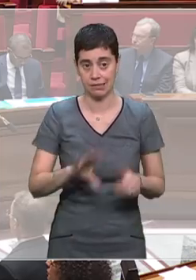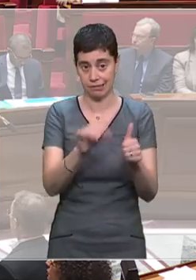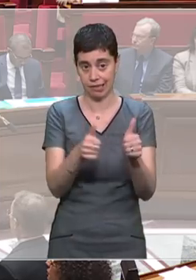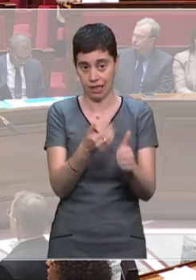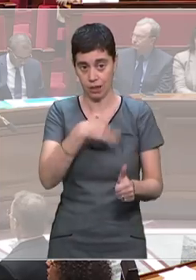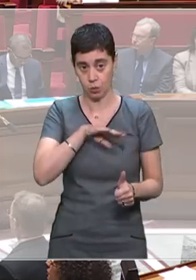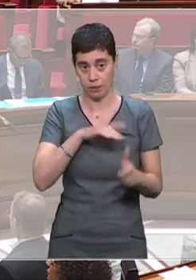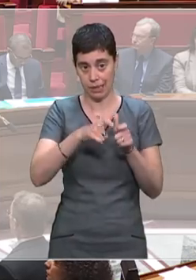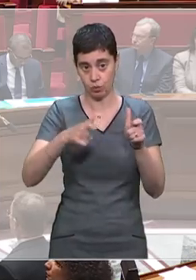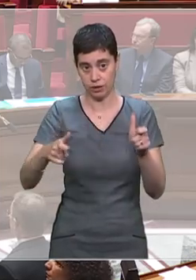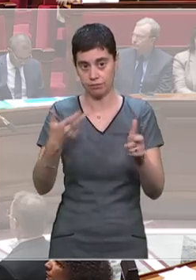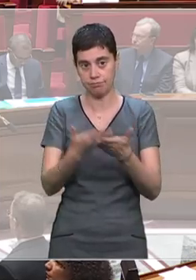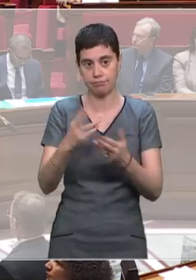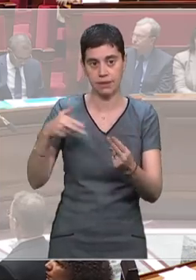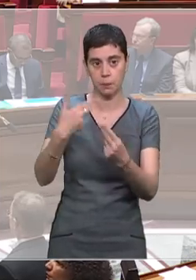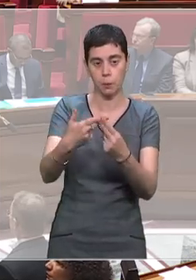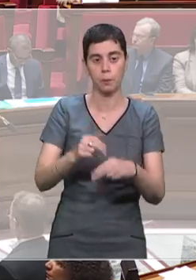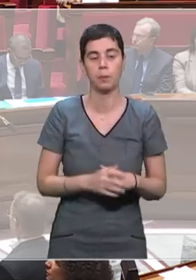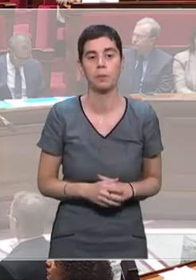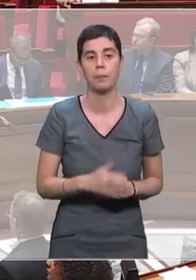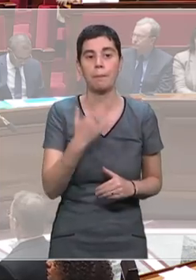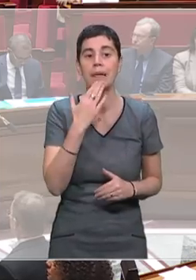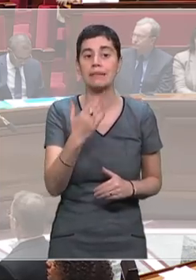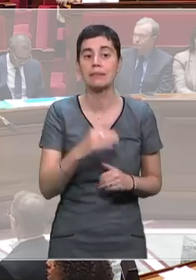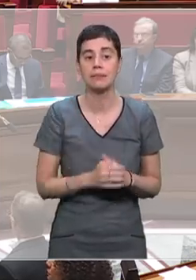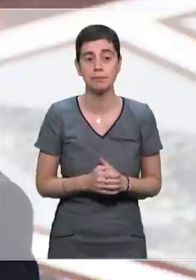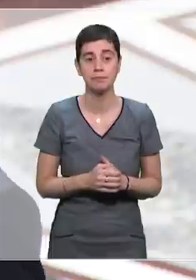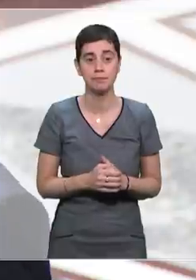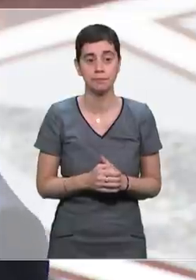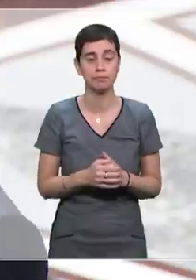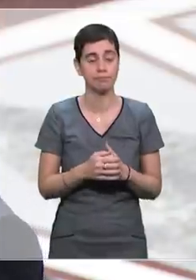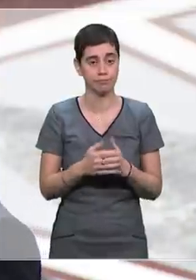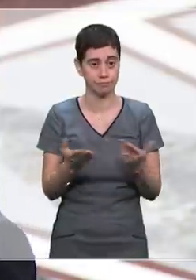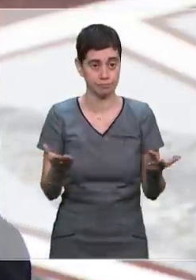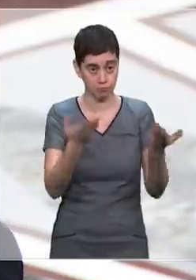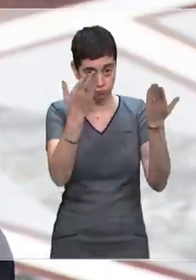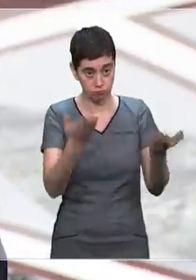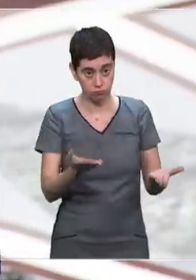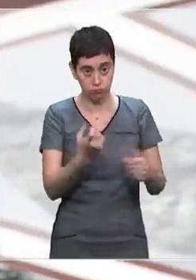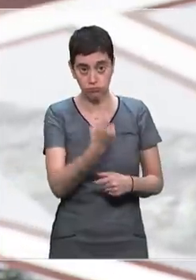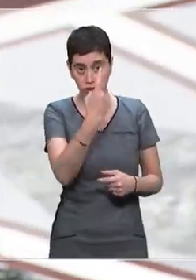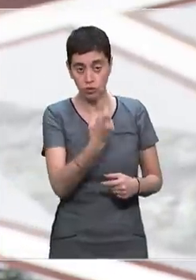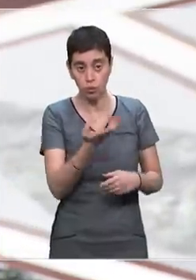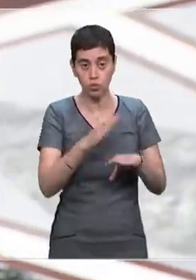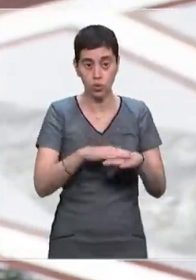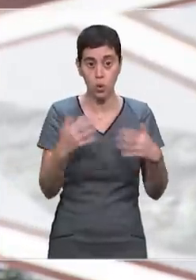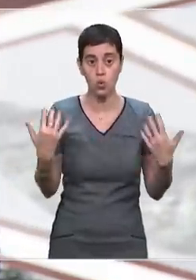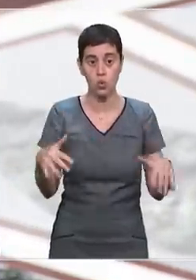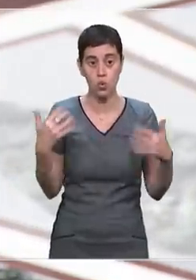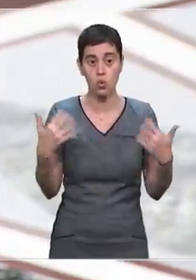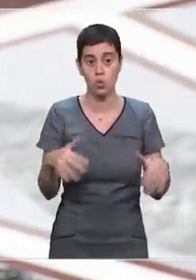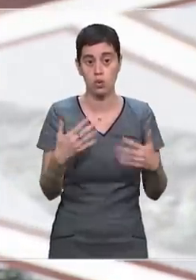de l'Industrie. Merci, Madame la Présidente, Mesdames, Messieurs les députés. Monsieur le député Alain David, vous m'interrogez sur un conflit qui affecte